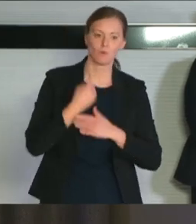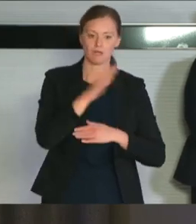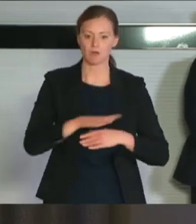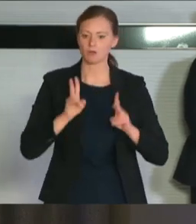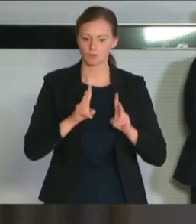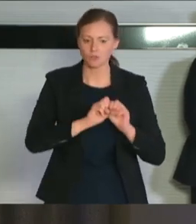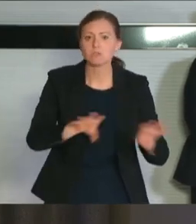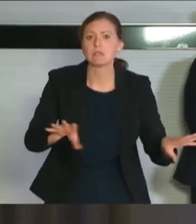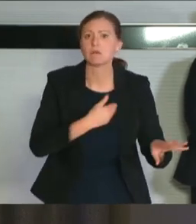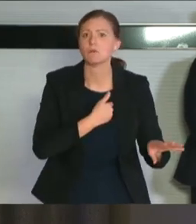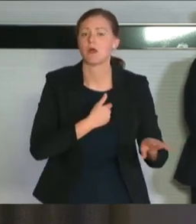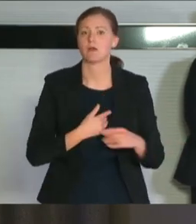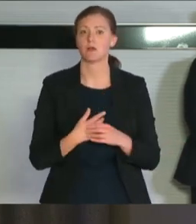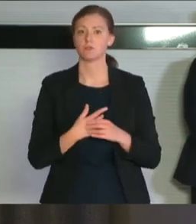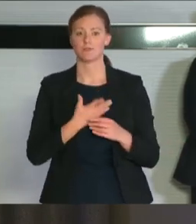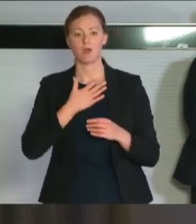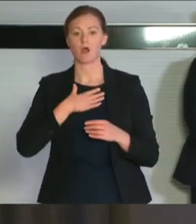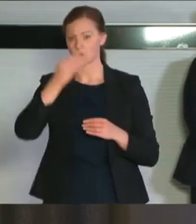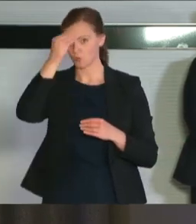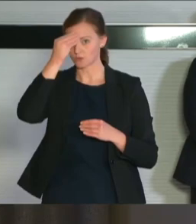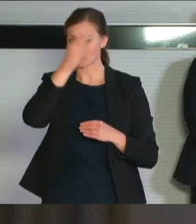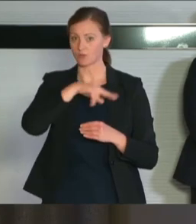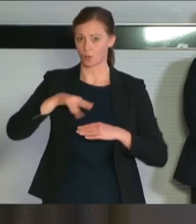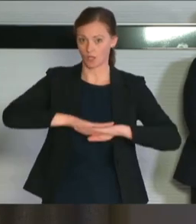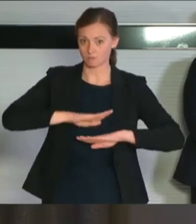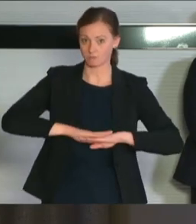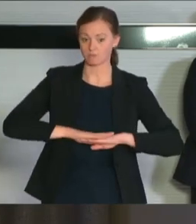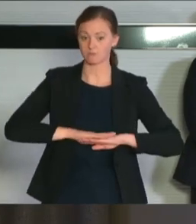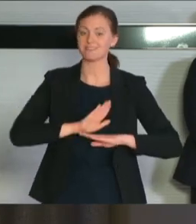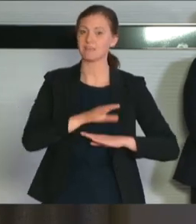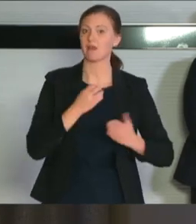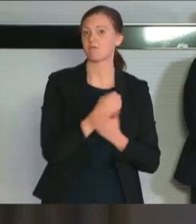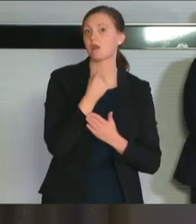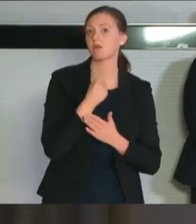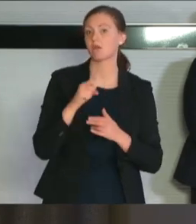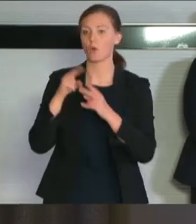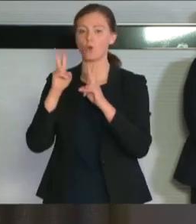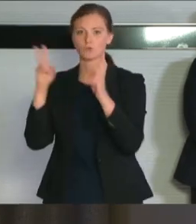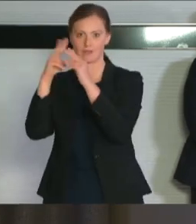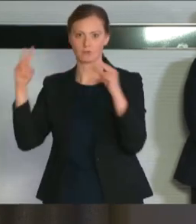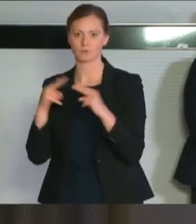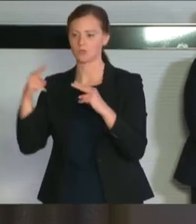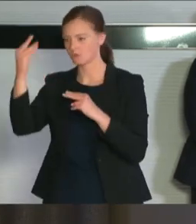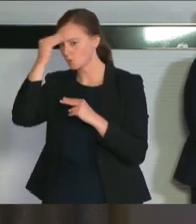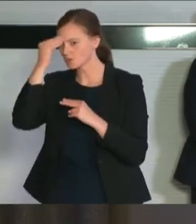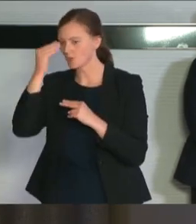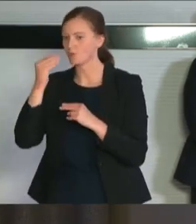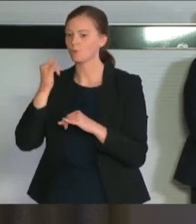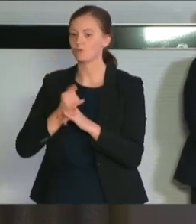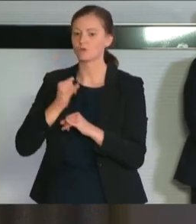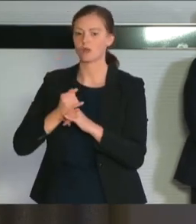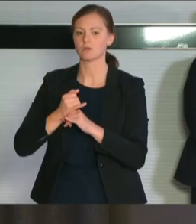det både om kunnskap fra Norge om effekten av tiltakene, internasjonal kunnskap om barns rolle i